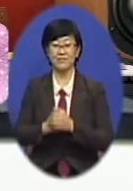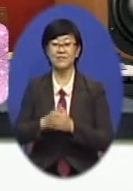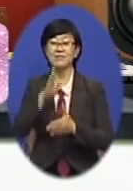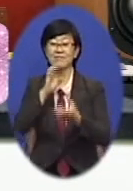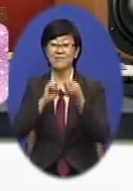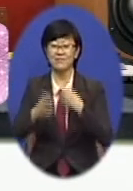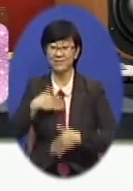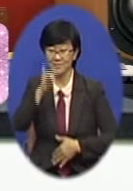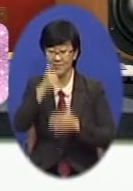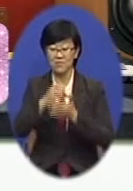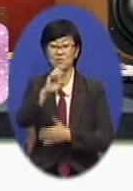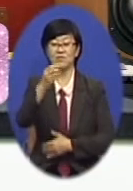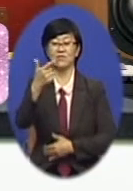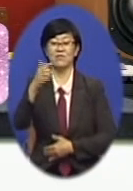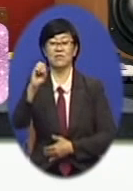정답 아시는 분은